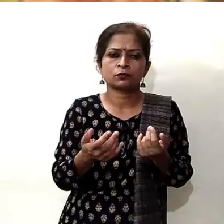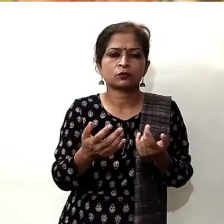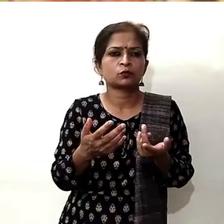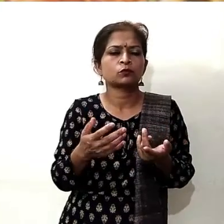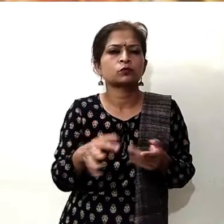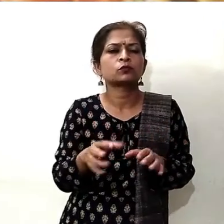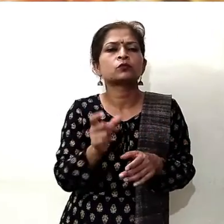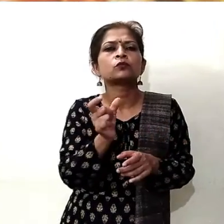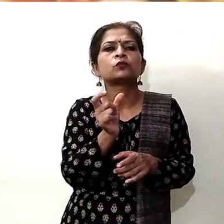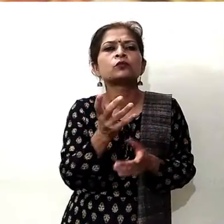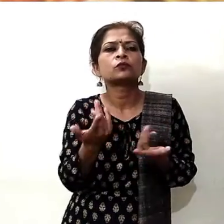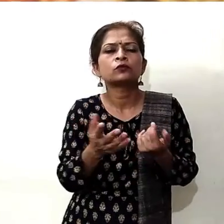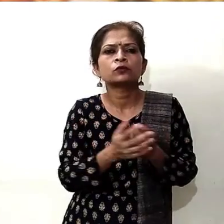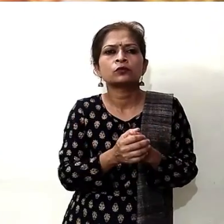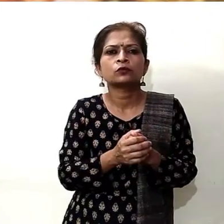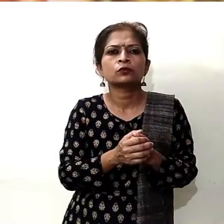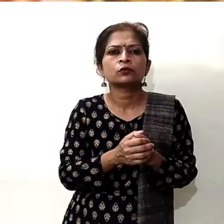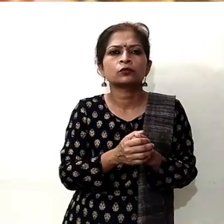फिर बाली पूछता है कि